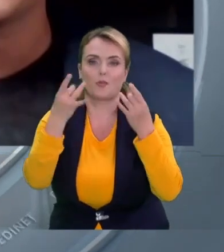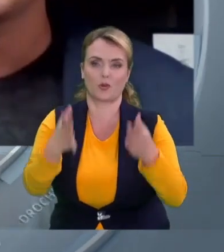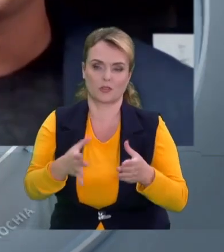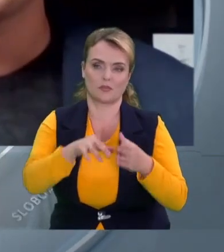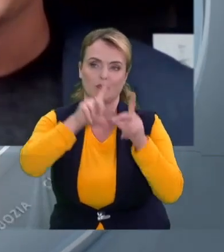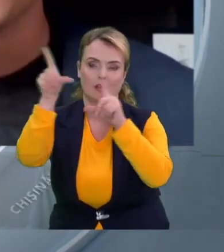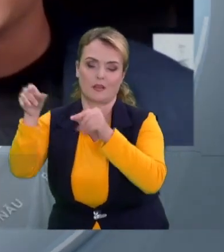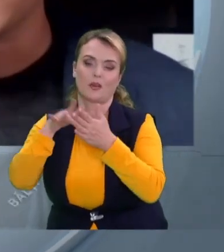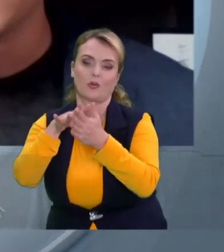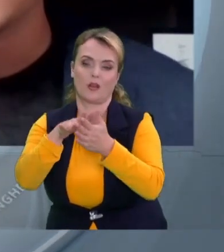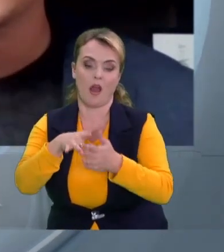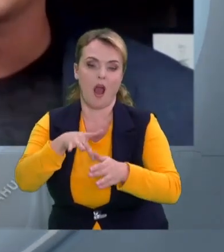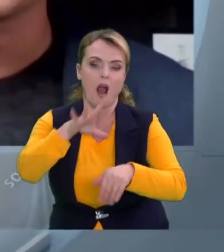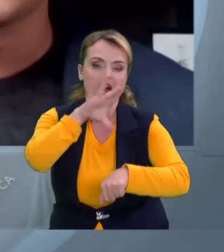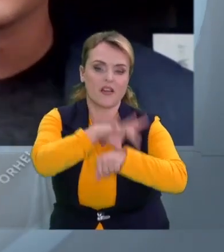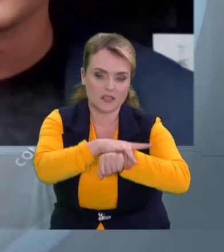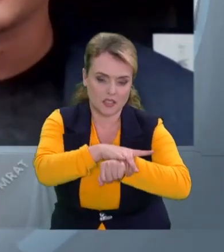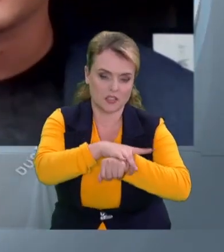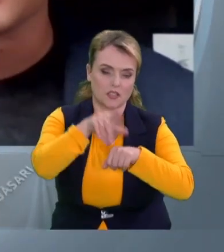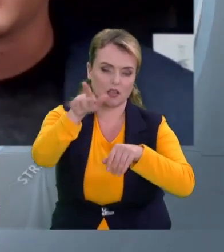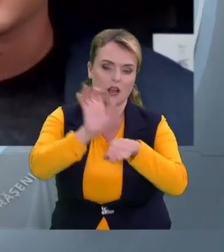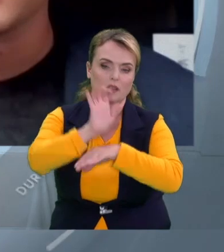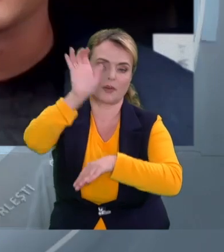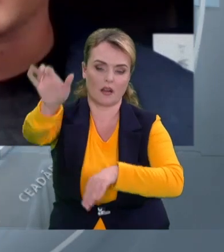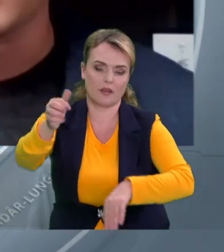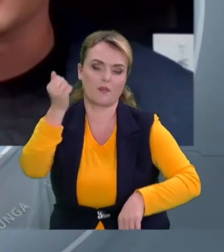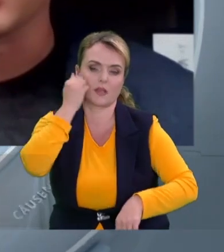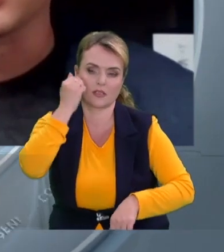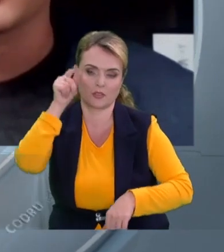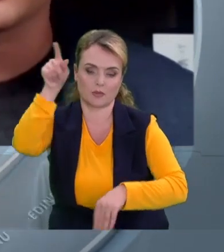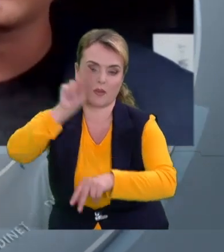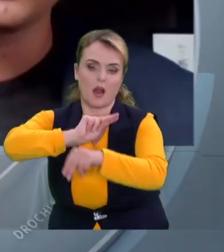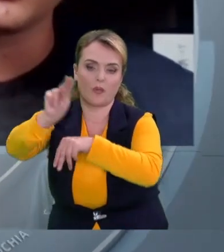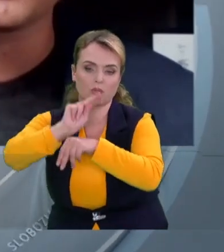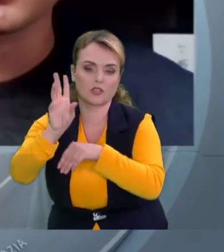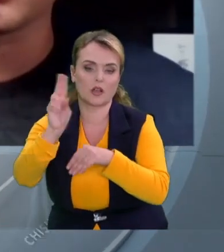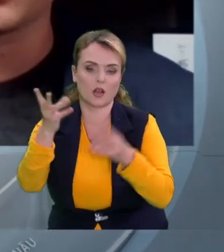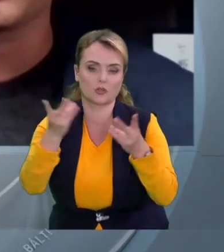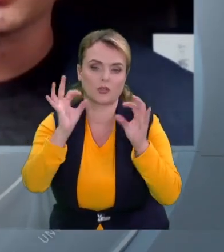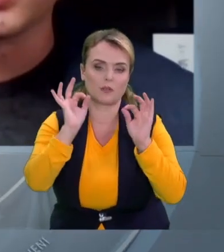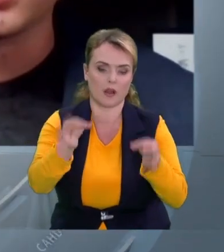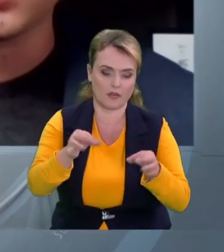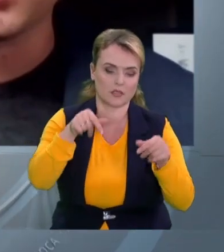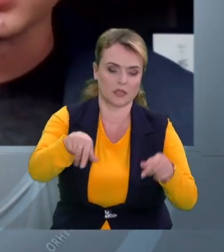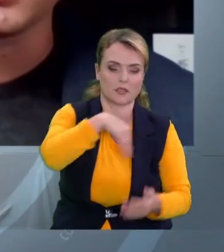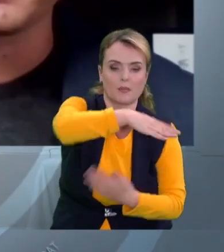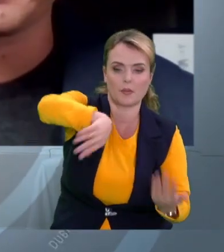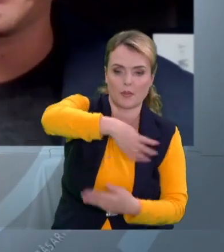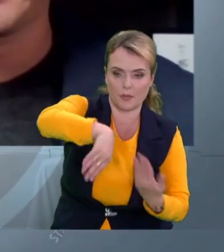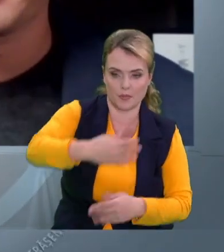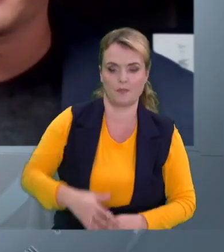Moscova pentru a fi antrenați ca să creeze destabilizări în ziua alegerilor sau cum să lupte cu organele de